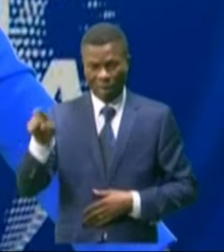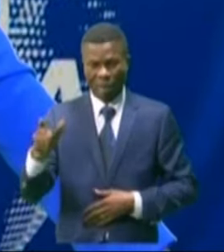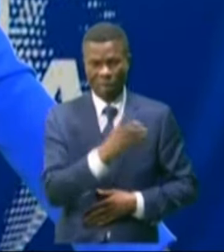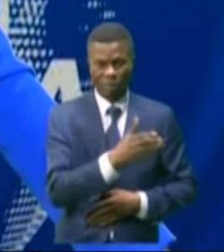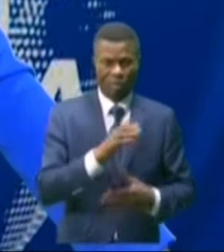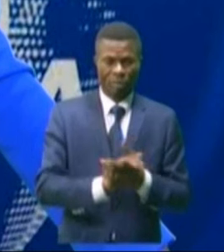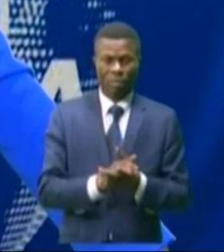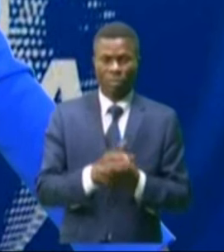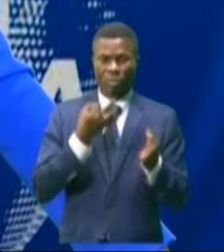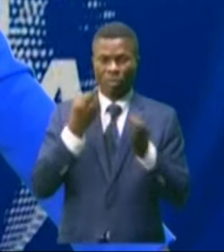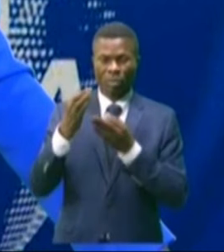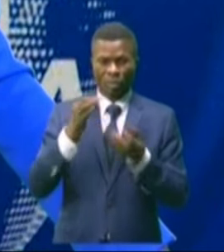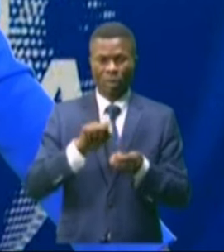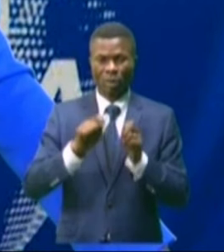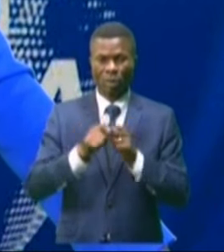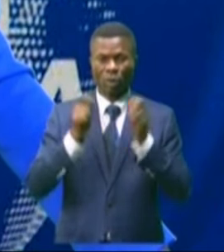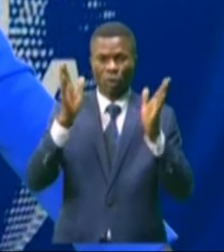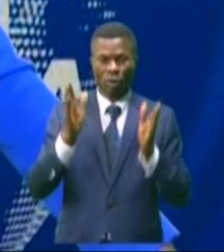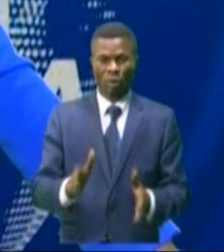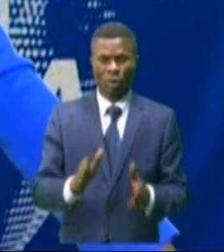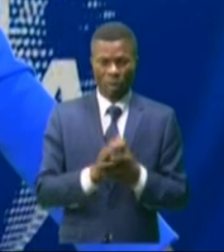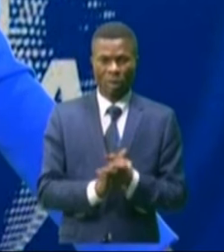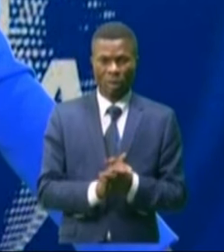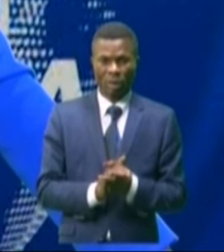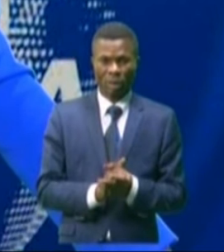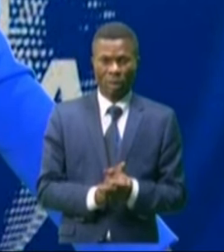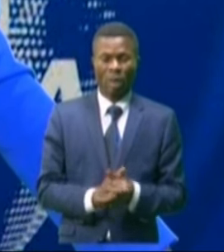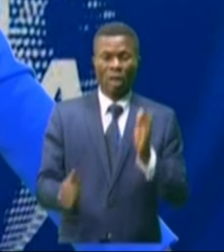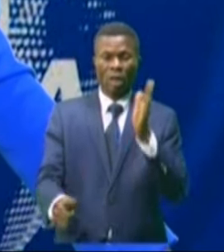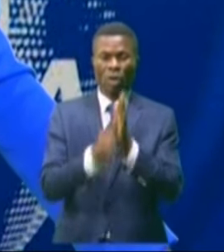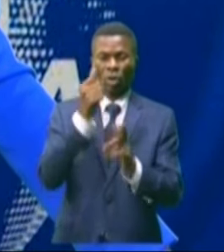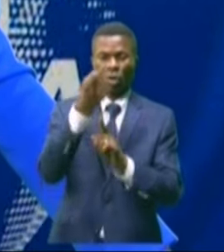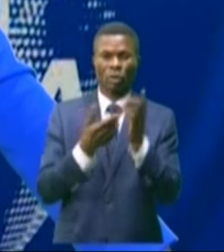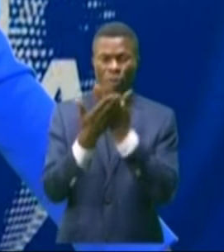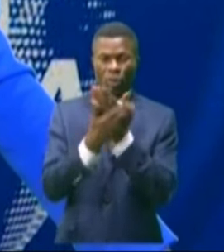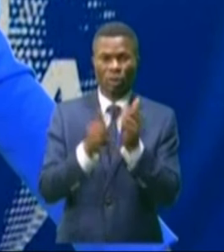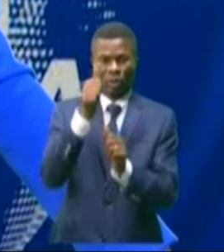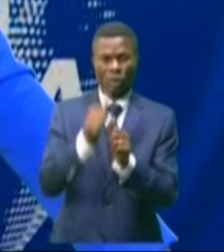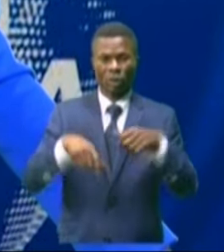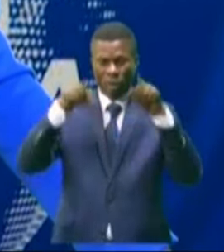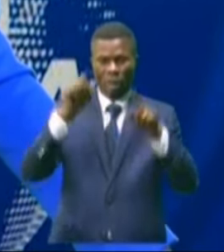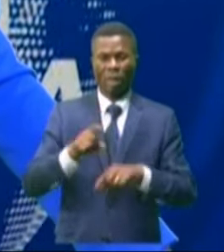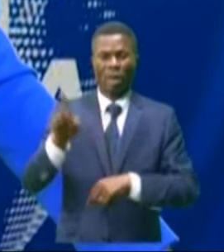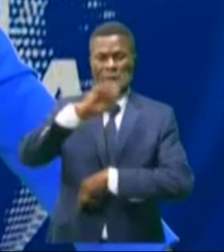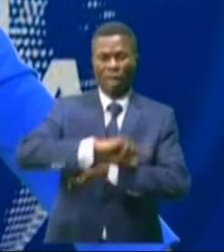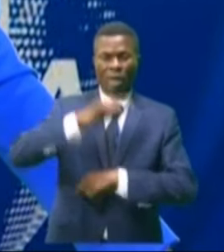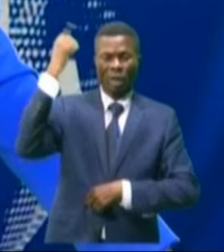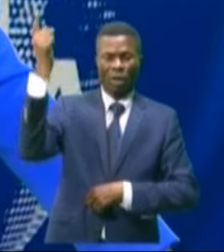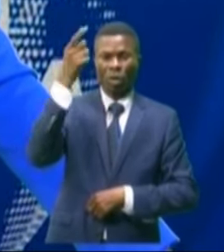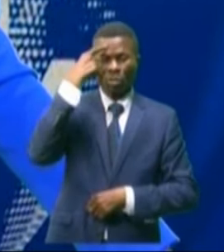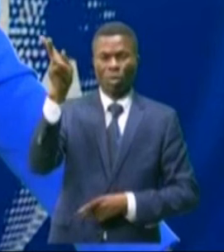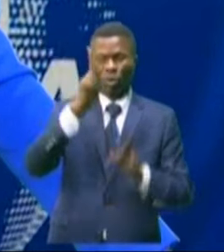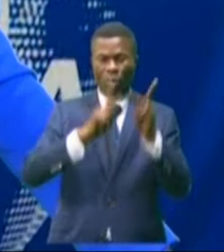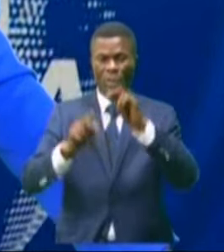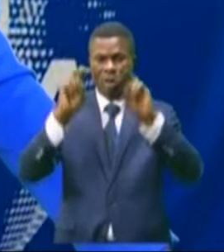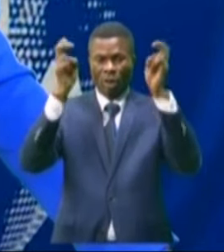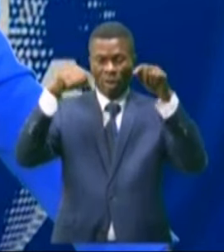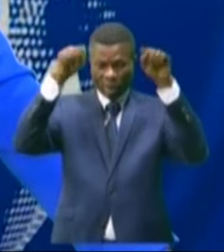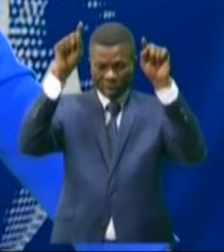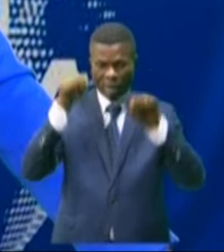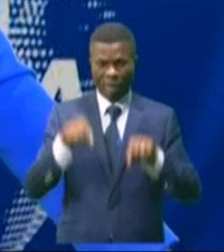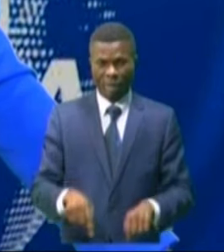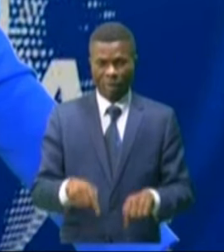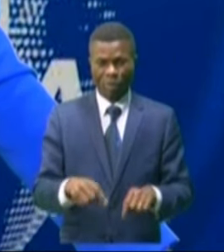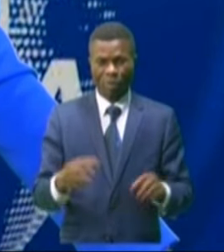C'était un commentaire d'Oscar Mbalkaïch. Et puis, le monde célèbre le 11 juillet de chaque année la journée mondiale de la population. Le thème de cette année